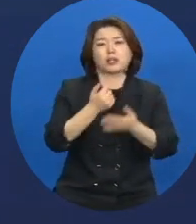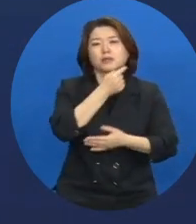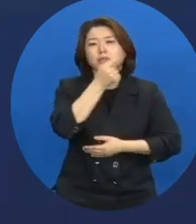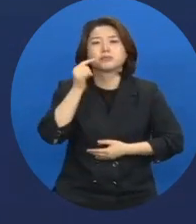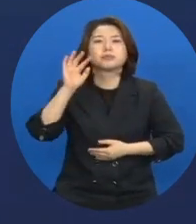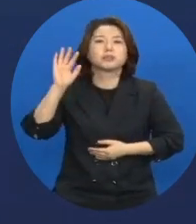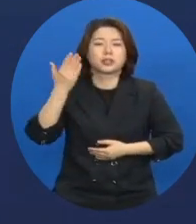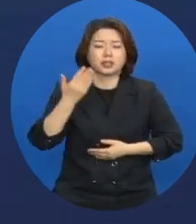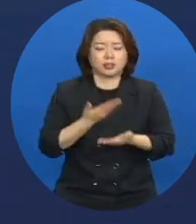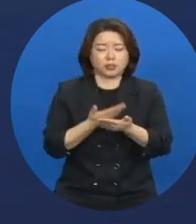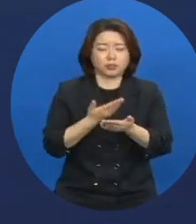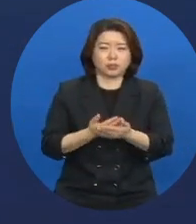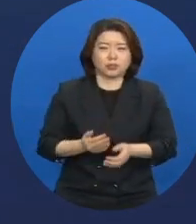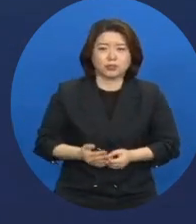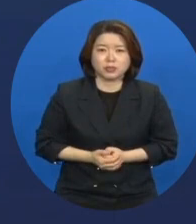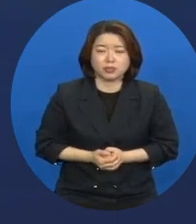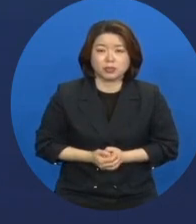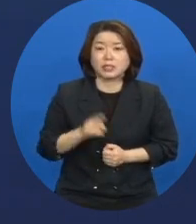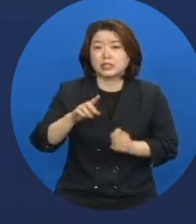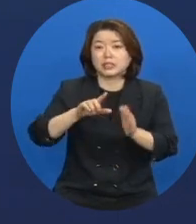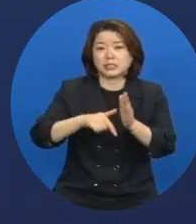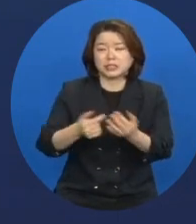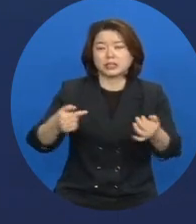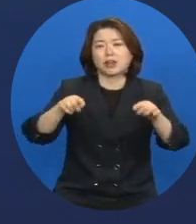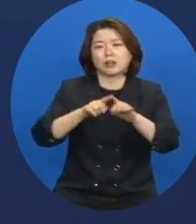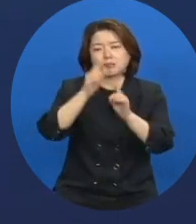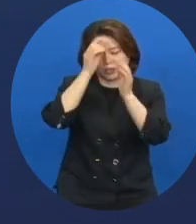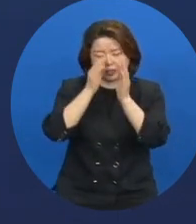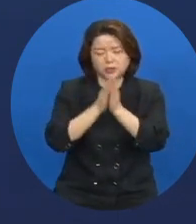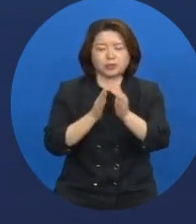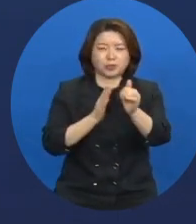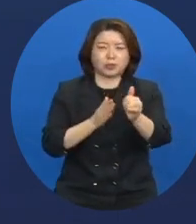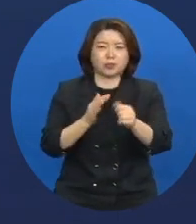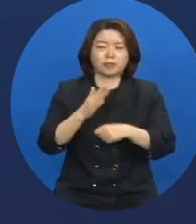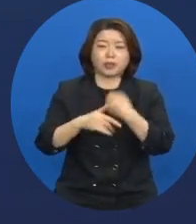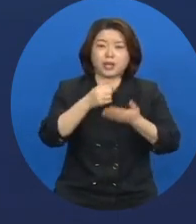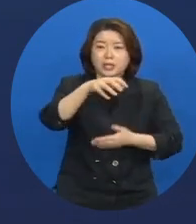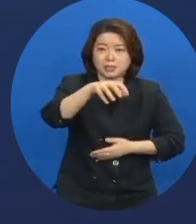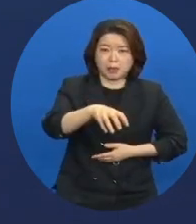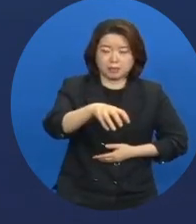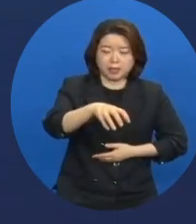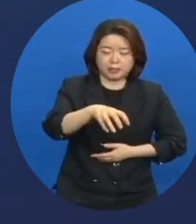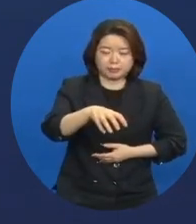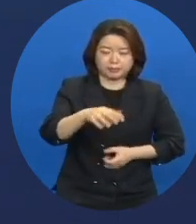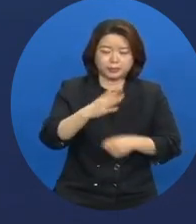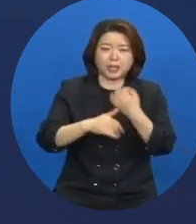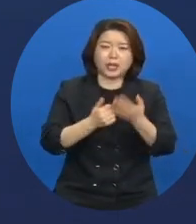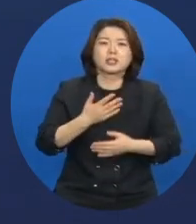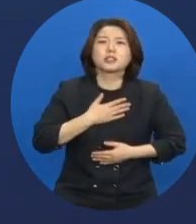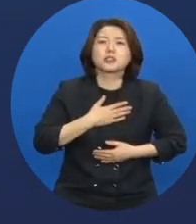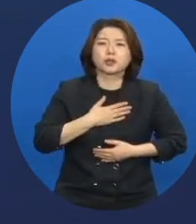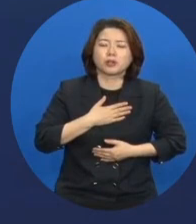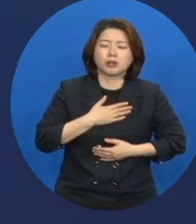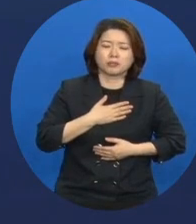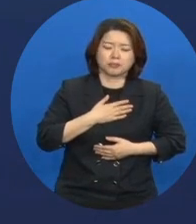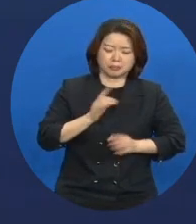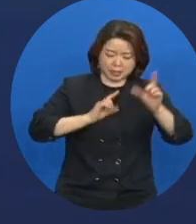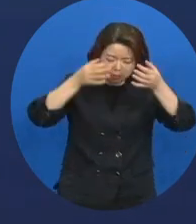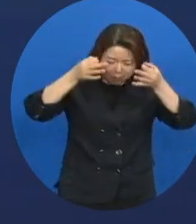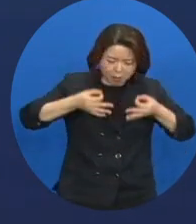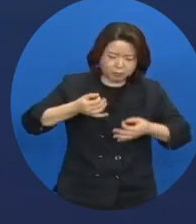해주세요. 이 시간에 우리 같이 기도합시다. 하나님 앞에, 하나님, 저는 형편없는